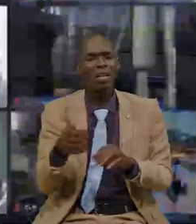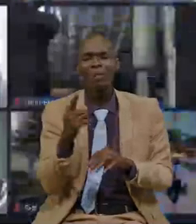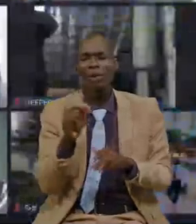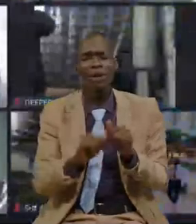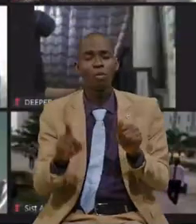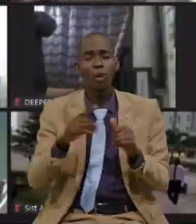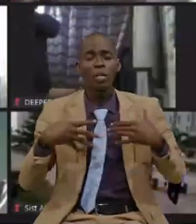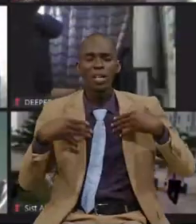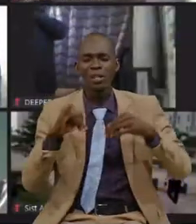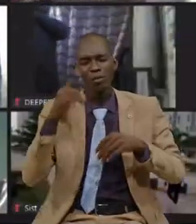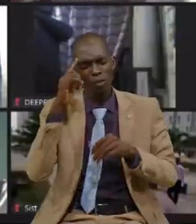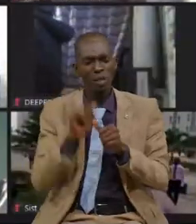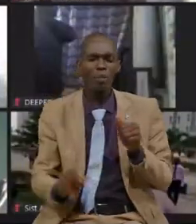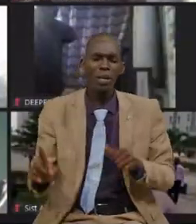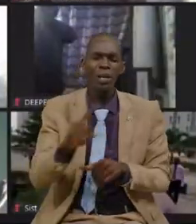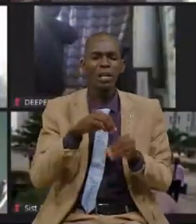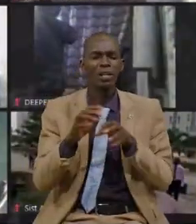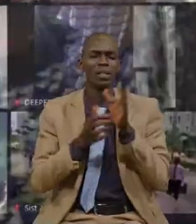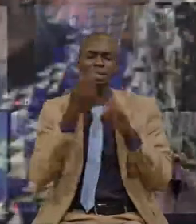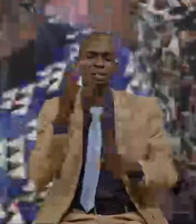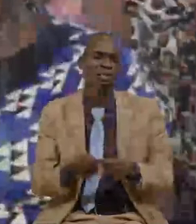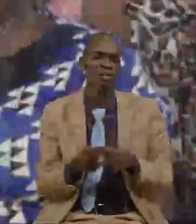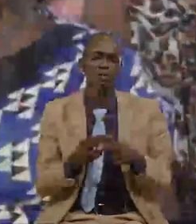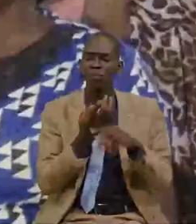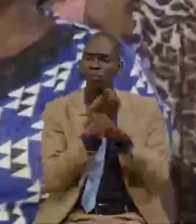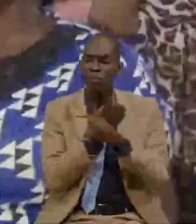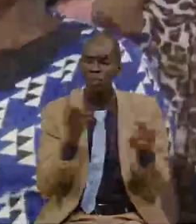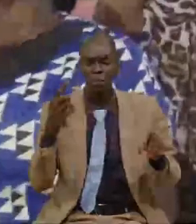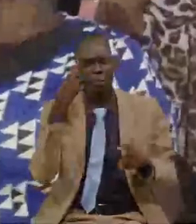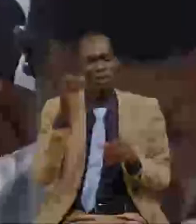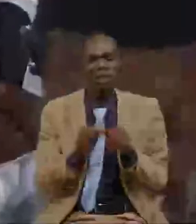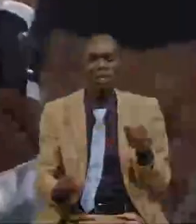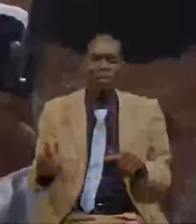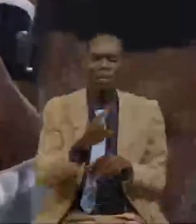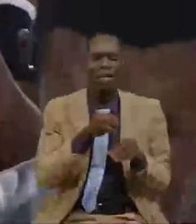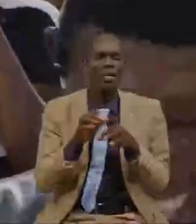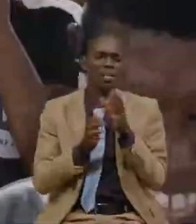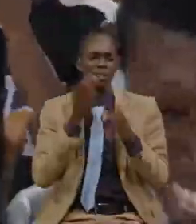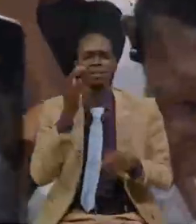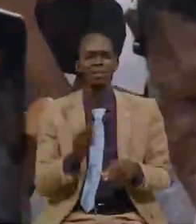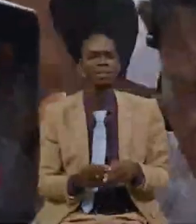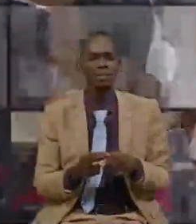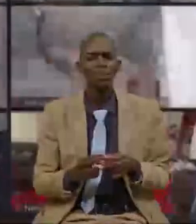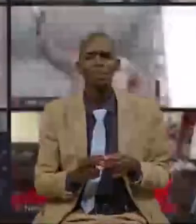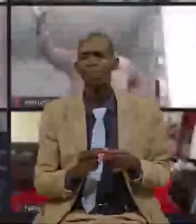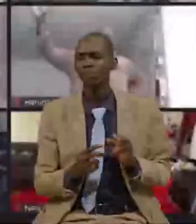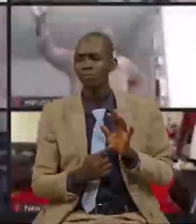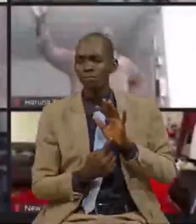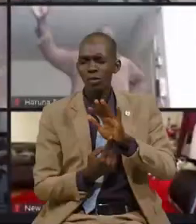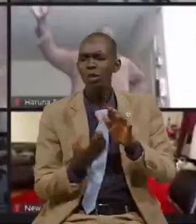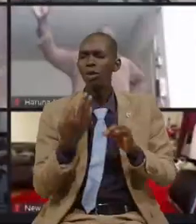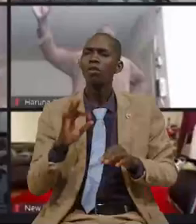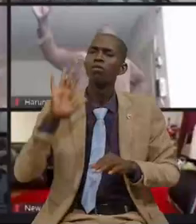trouvez, la guérison pour tout le monde, la délivrance pour tout le monde,